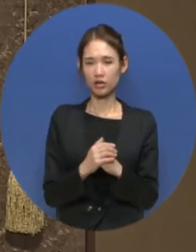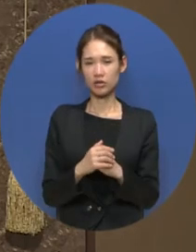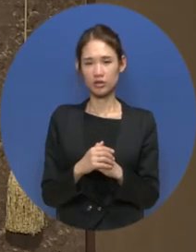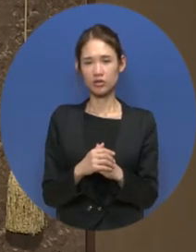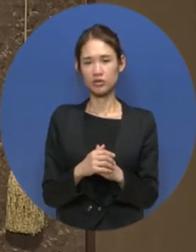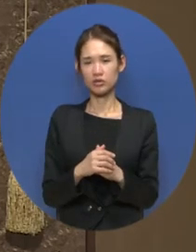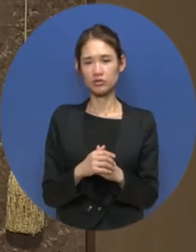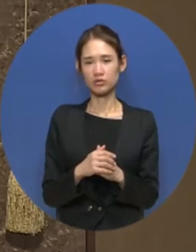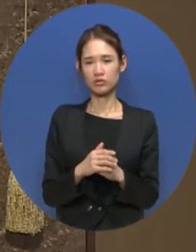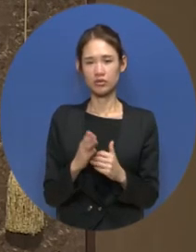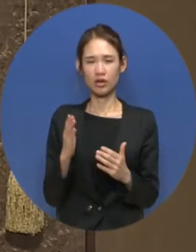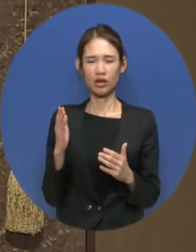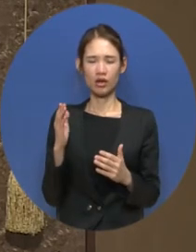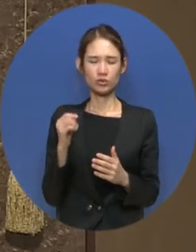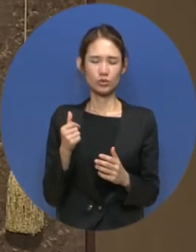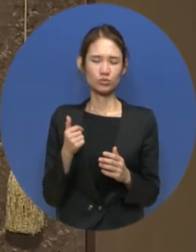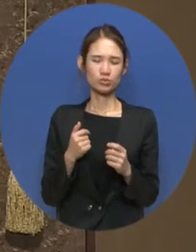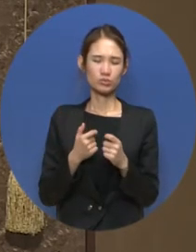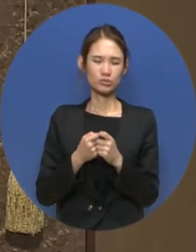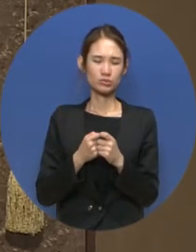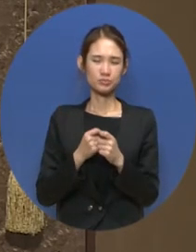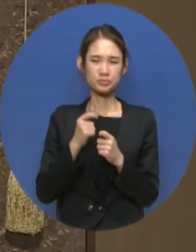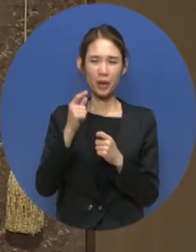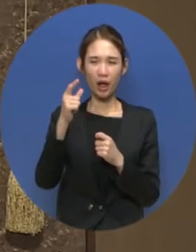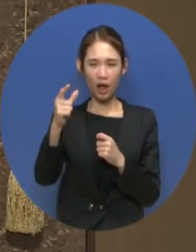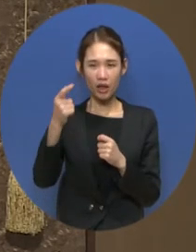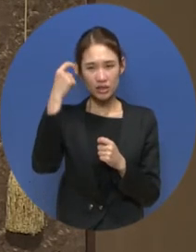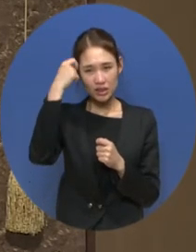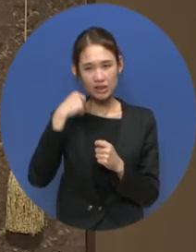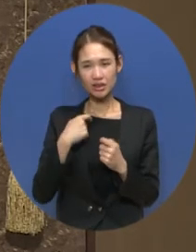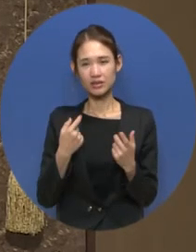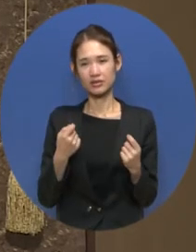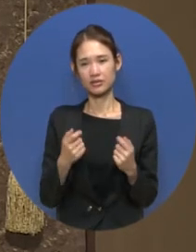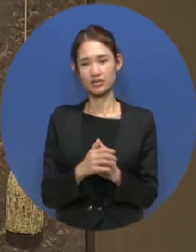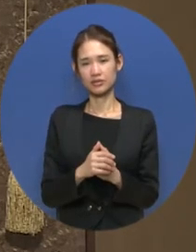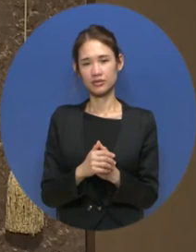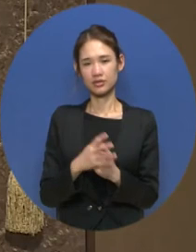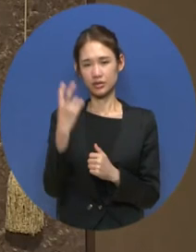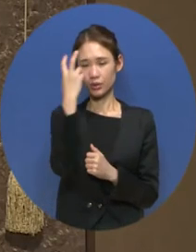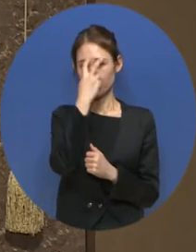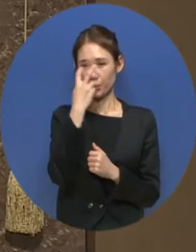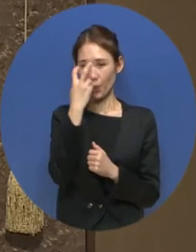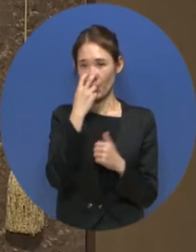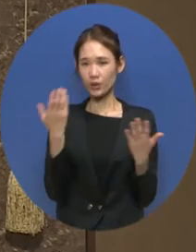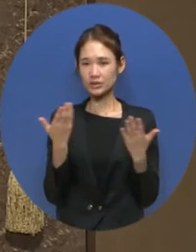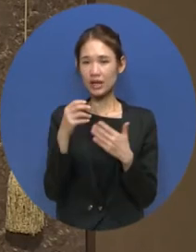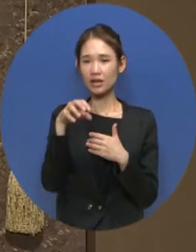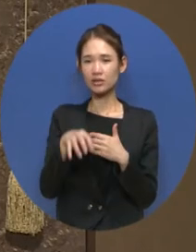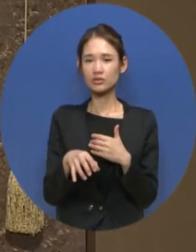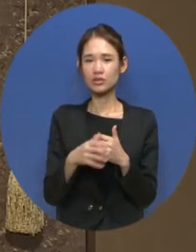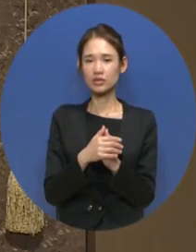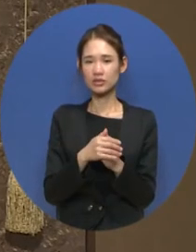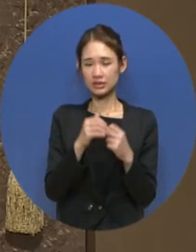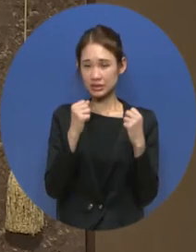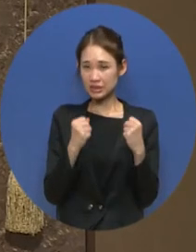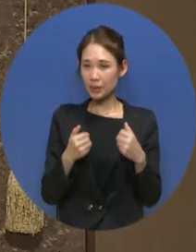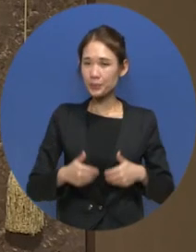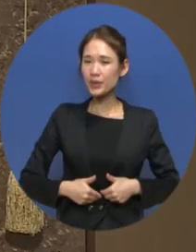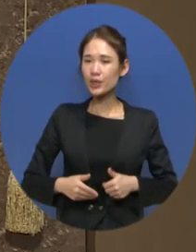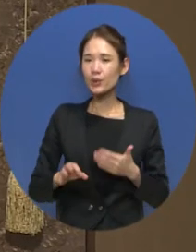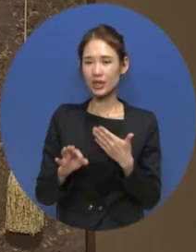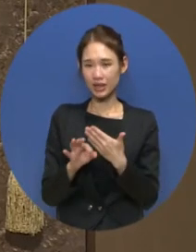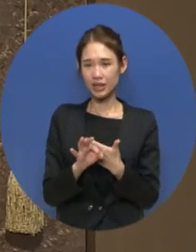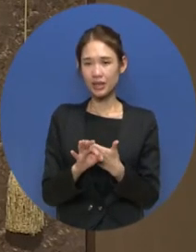뭐 이제 우리나라는 아직 거기까지 가려면 좀 시기상조인 것 같고 만약에 보호 작업장이 있다라고 한다면 있어야